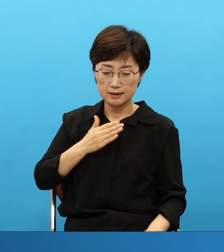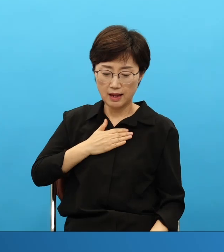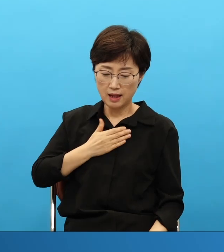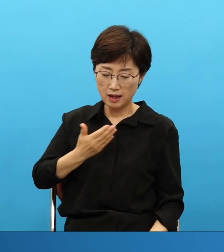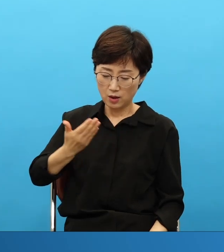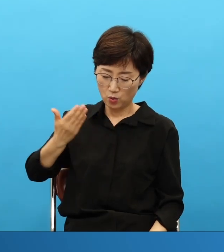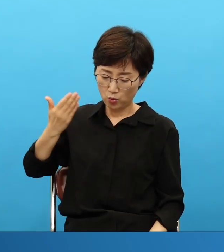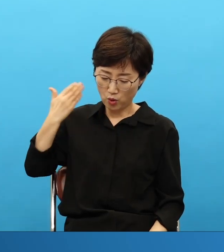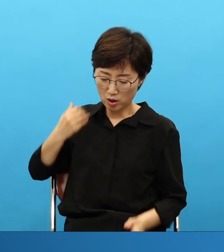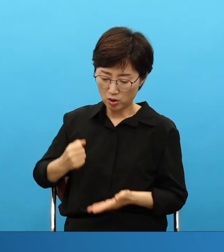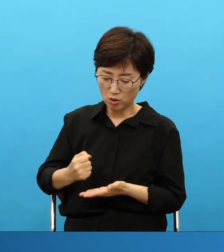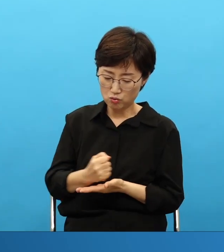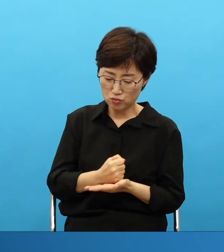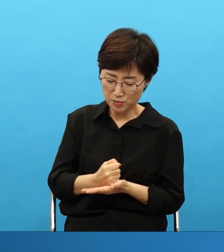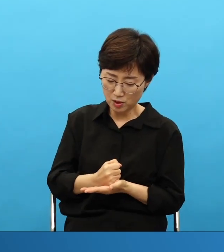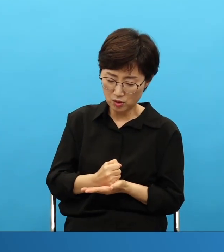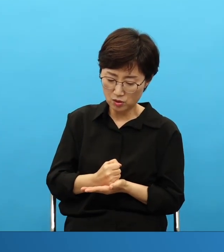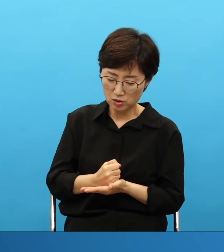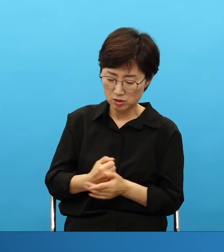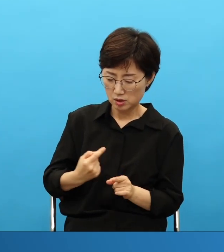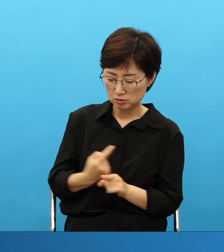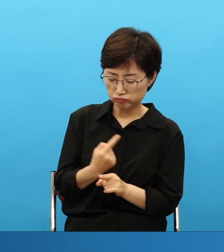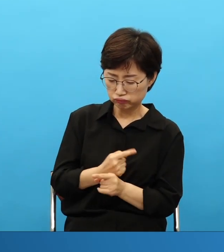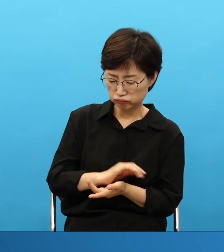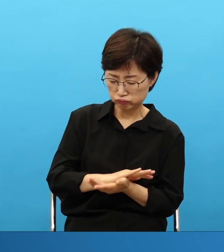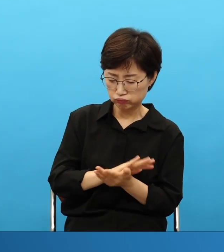바꾸고요 오늘의 운을